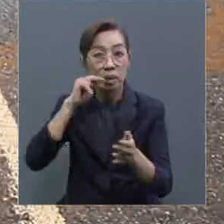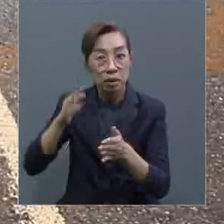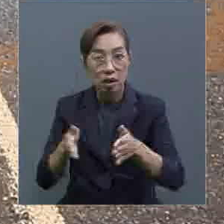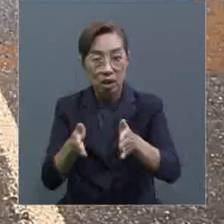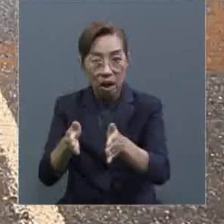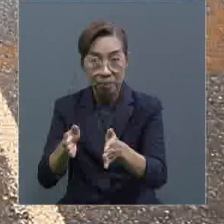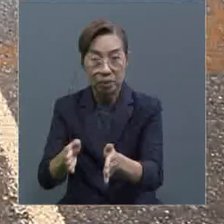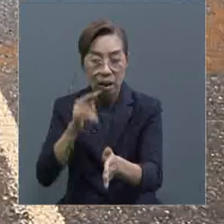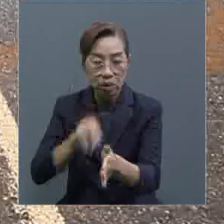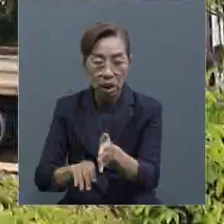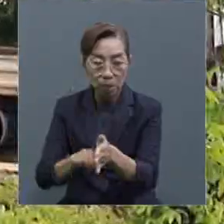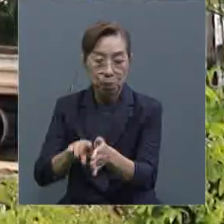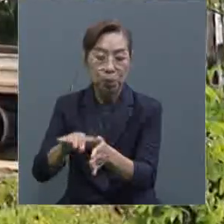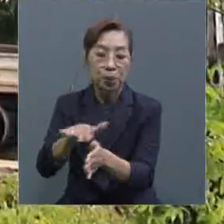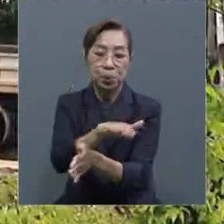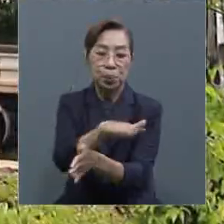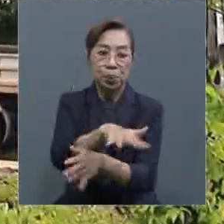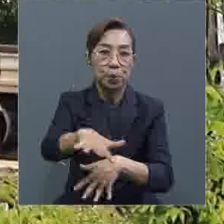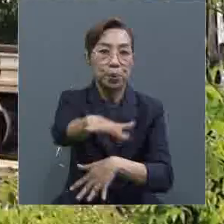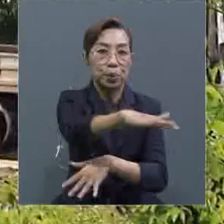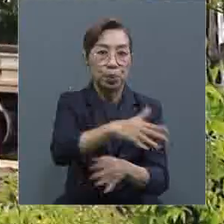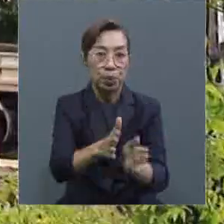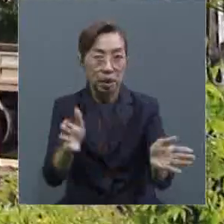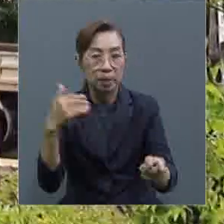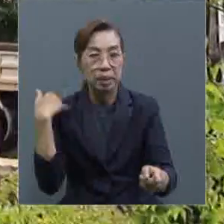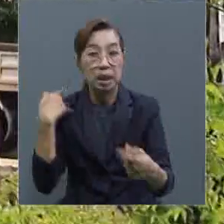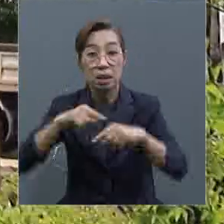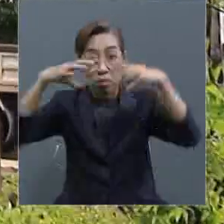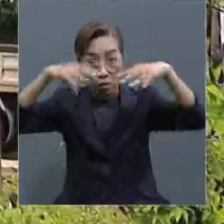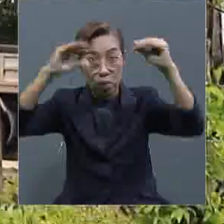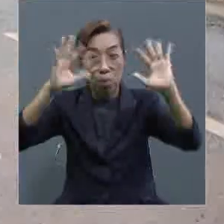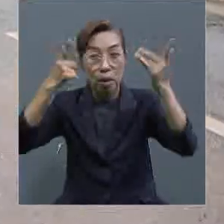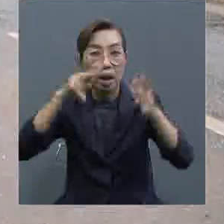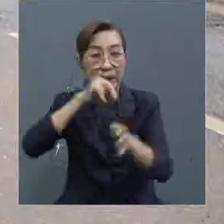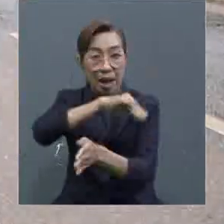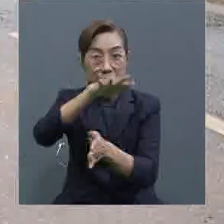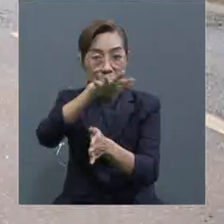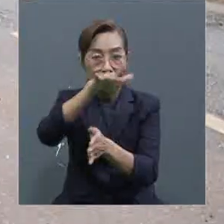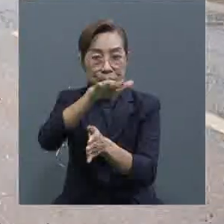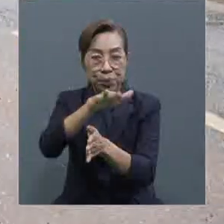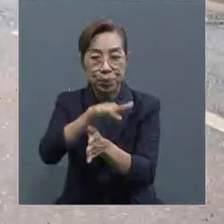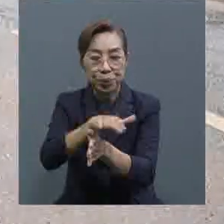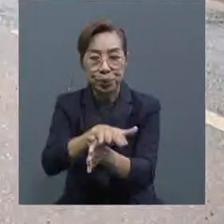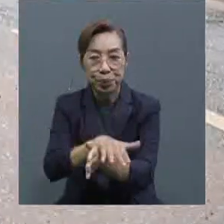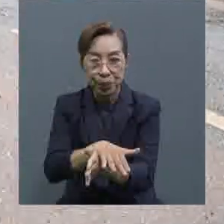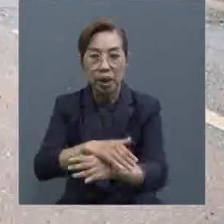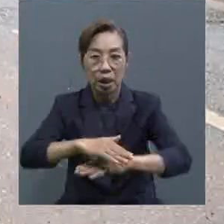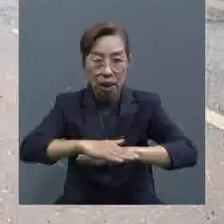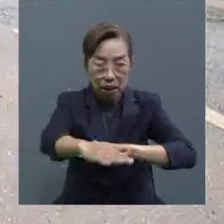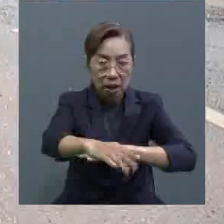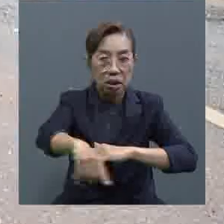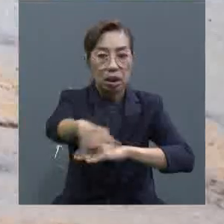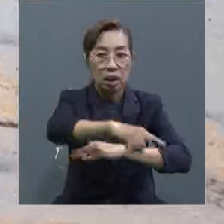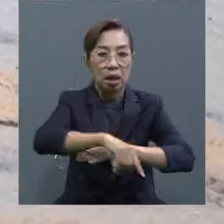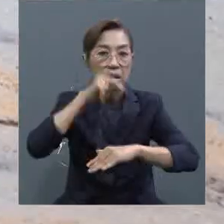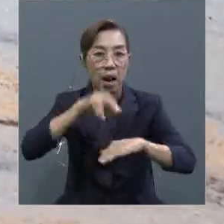35ซมมีท้ำท่วมเป็นบริเวณกว้างแต่ว่าหลังฝนหยุดตกก็ทำให้สถานการณ์น้ำท่วมเนี่ยไหลเข้าถนนในเขตเทศบาล